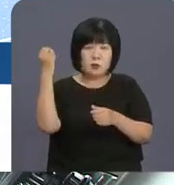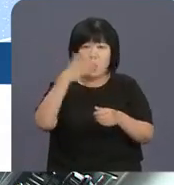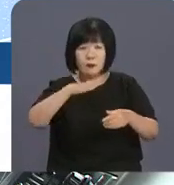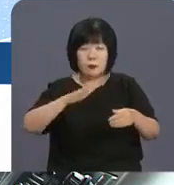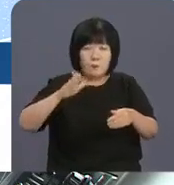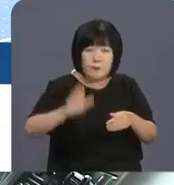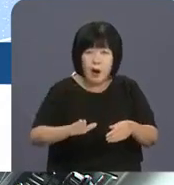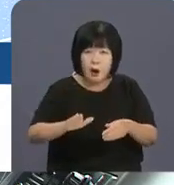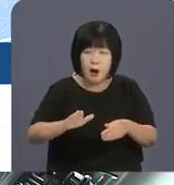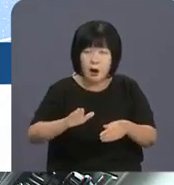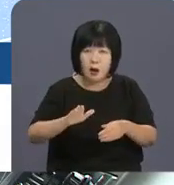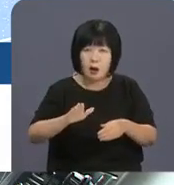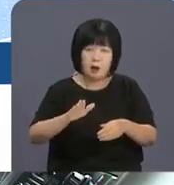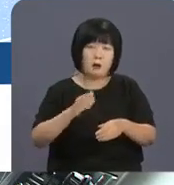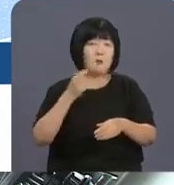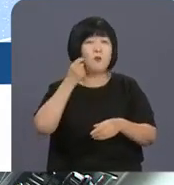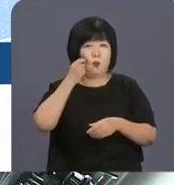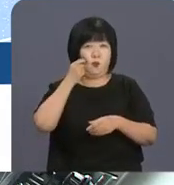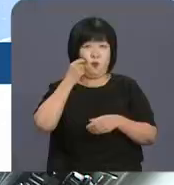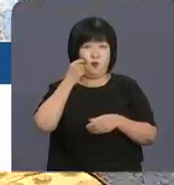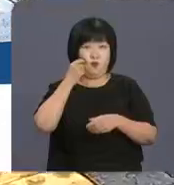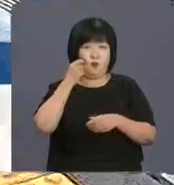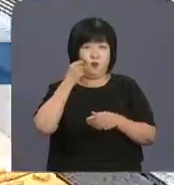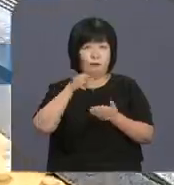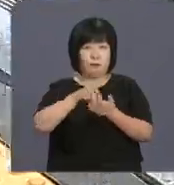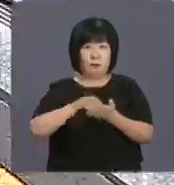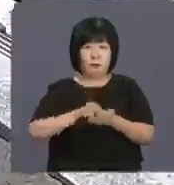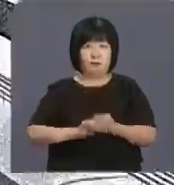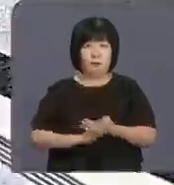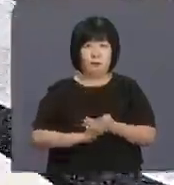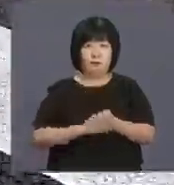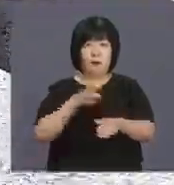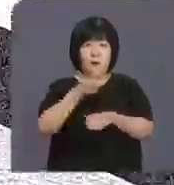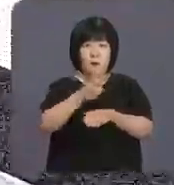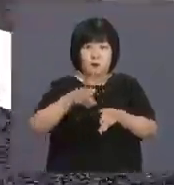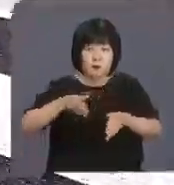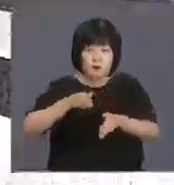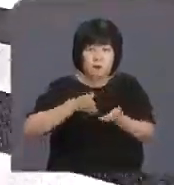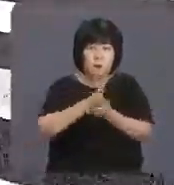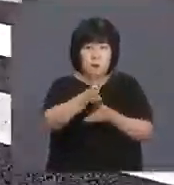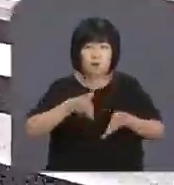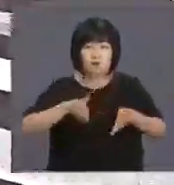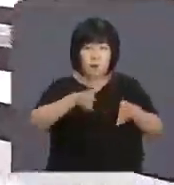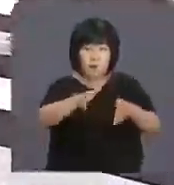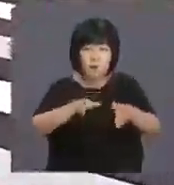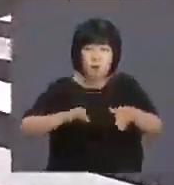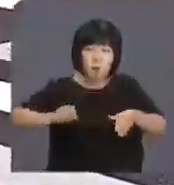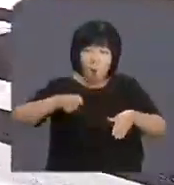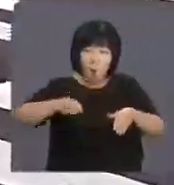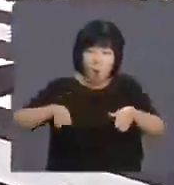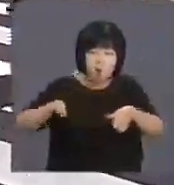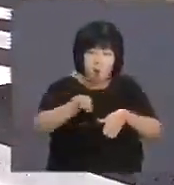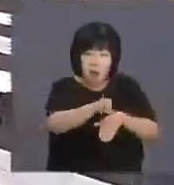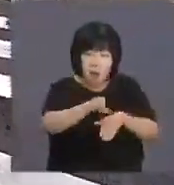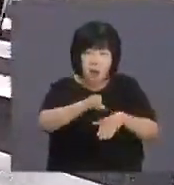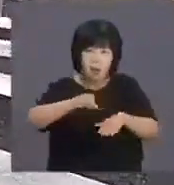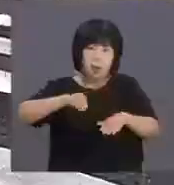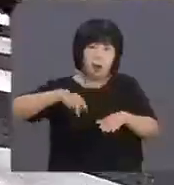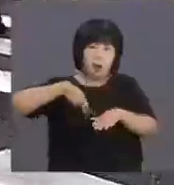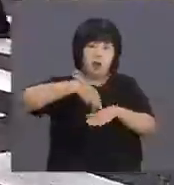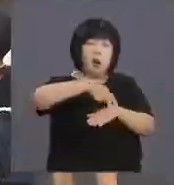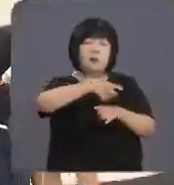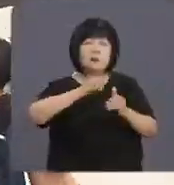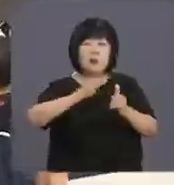크게 브레이크도 급브레이크도 못 잡는 현상이고. 버스 전용 차로를 넘나드는 오토바이는 보행자 안전도